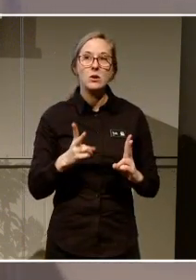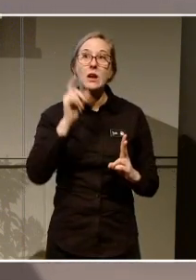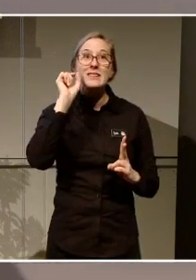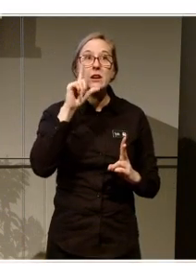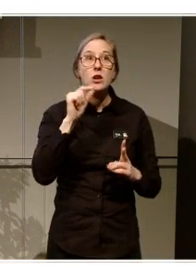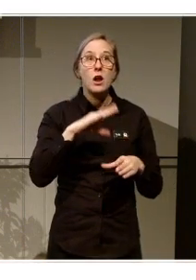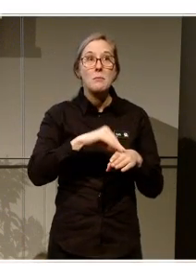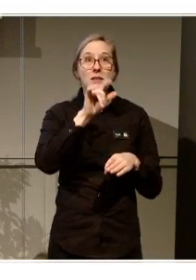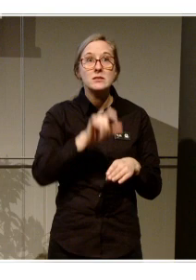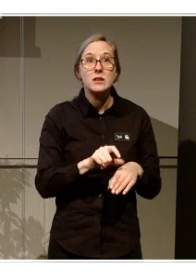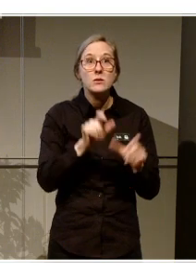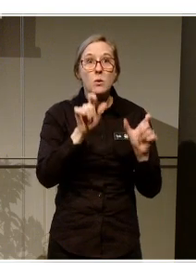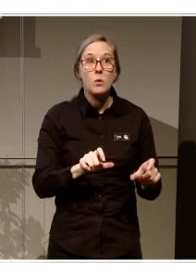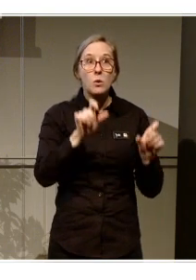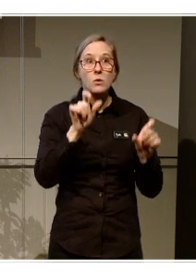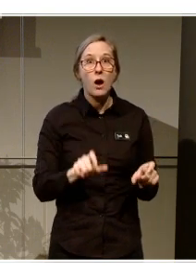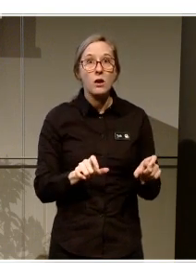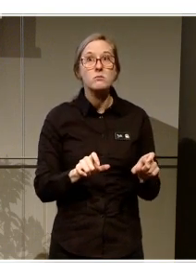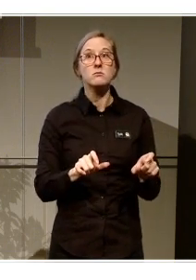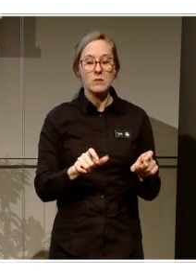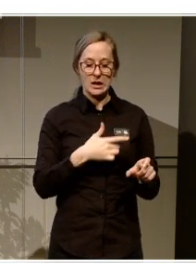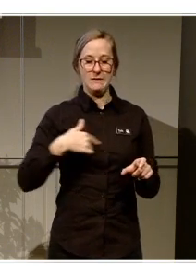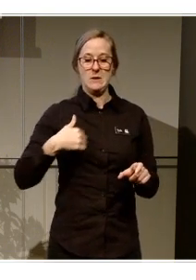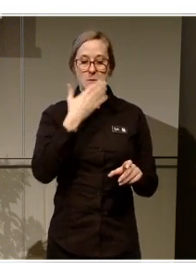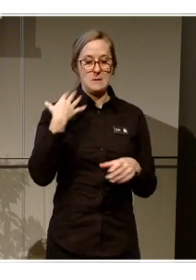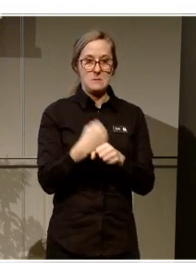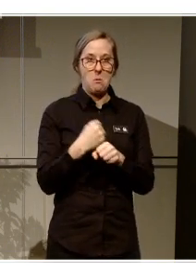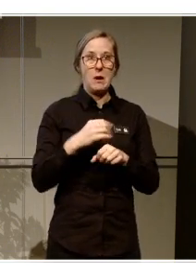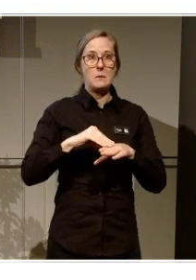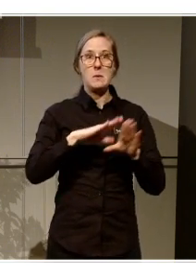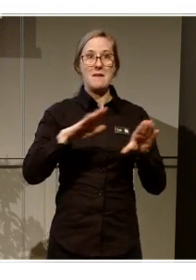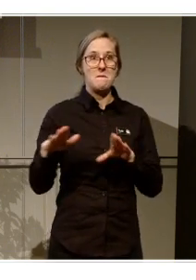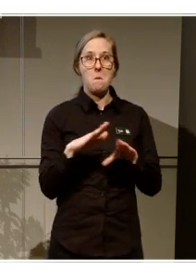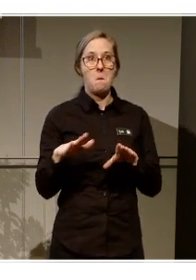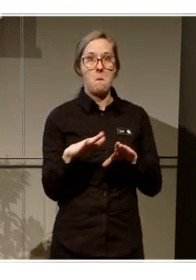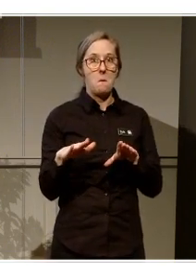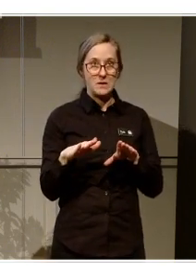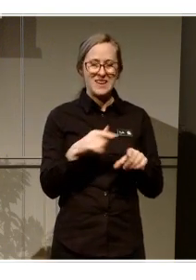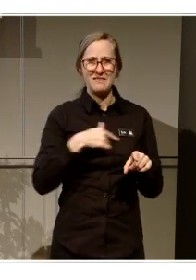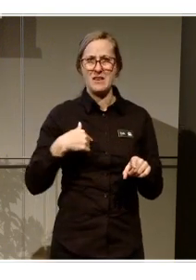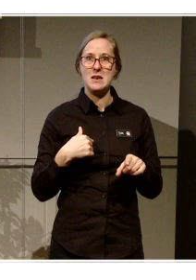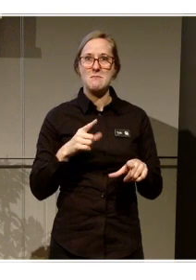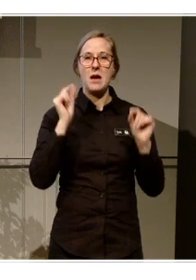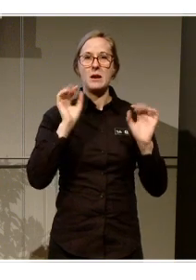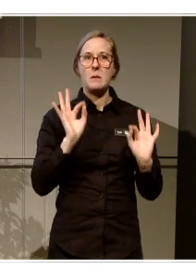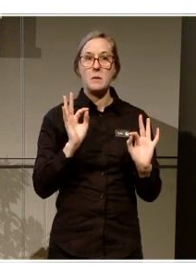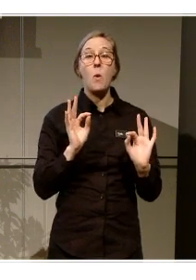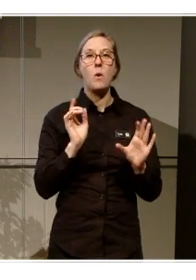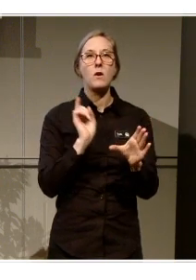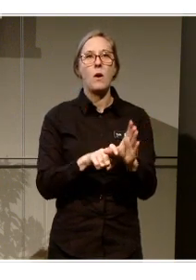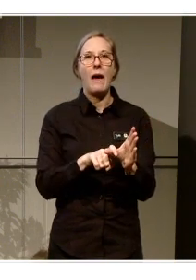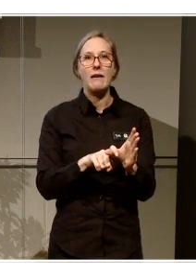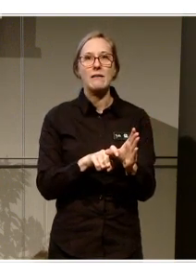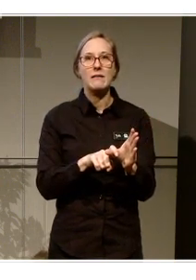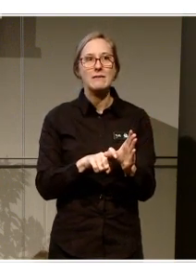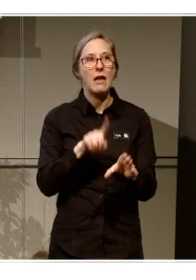patientjournaler. Vi som inte jobbar i sjukvården till vardags, vi märker det här genom att vi kan logga in, de flesta